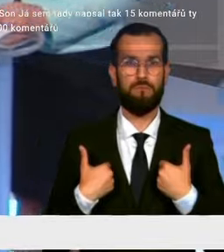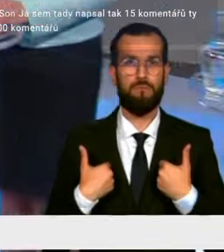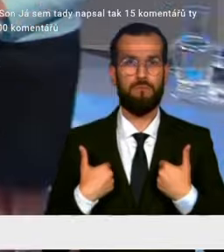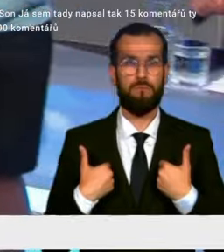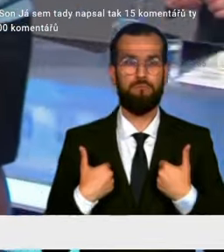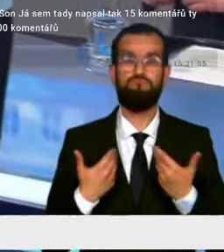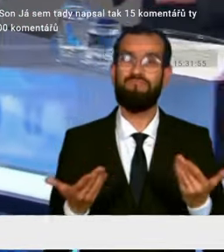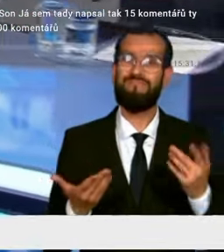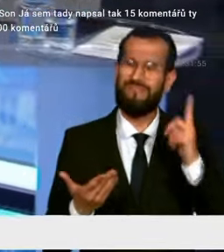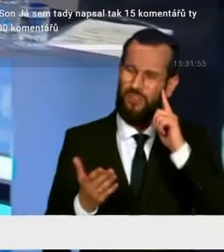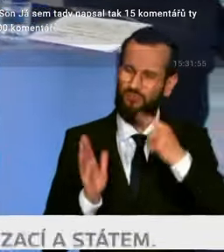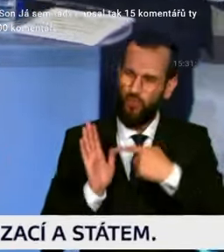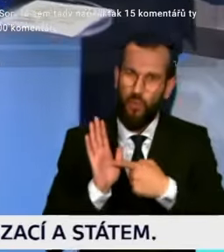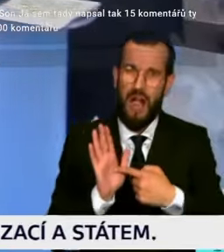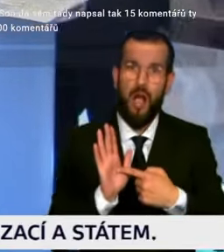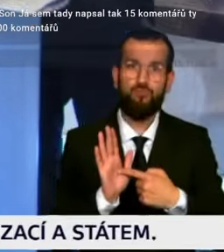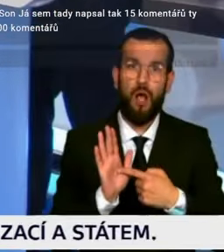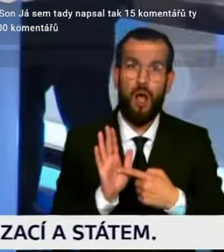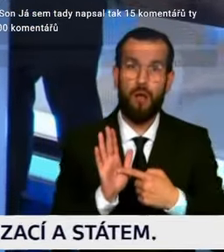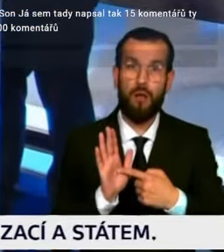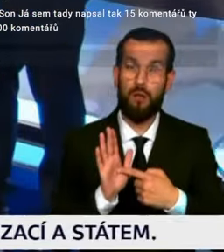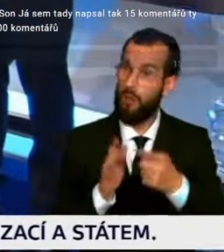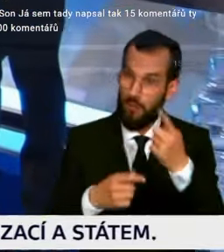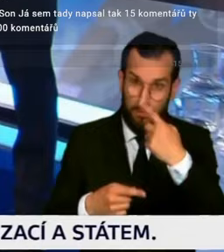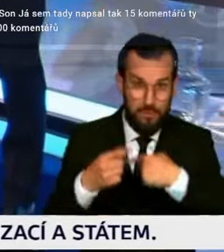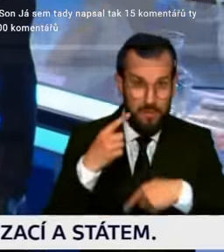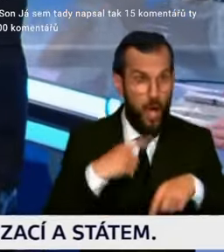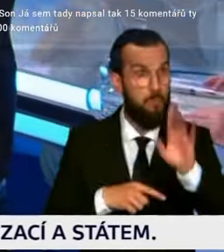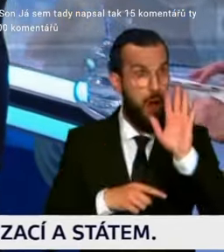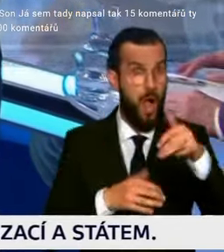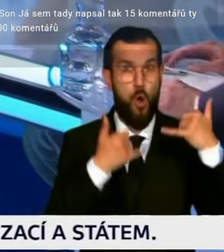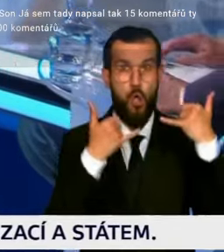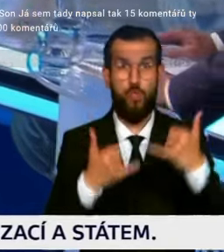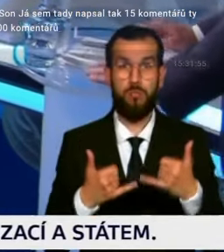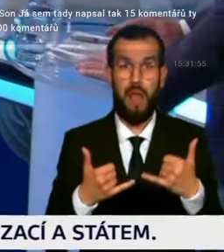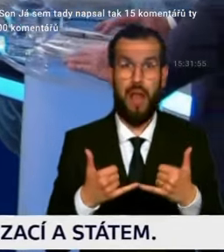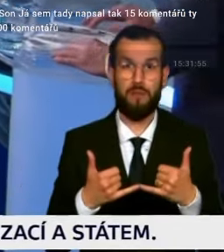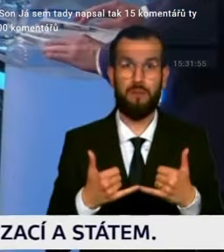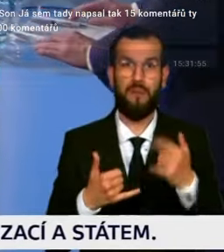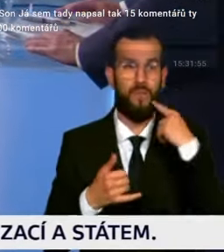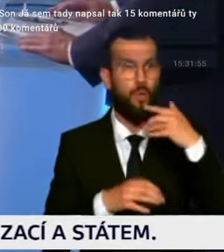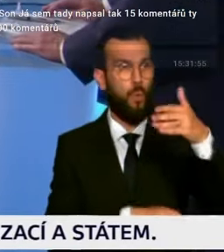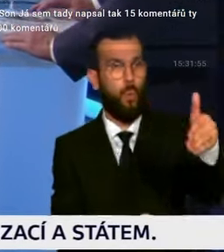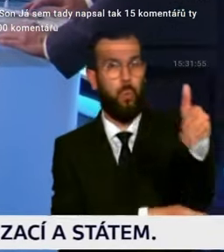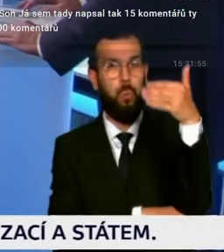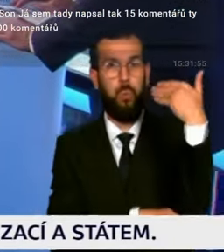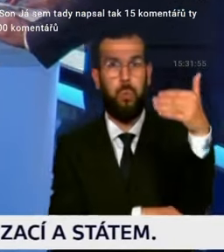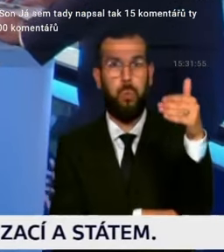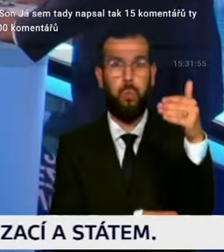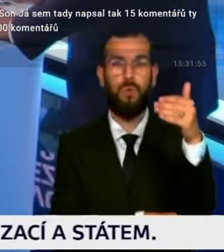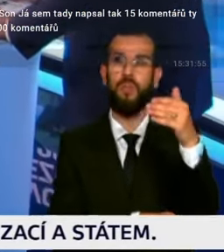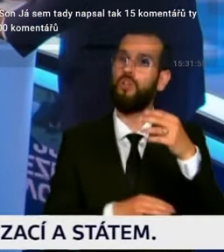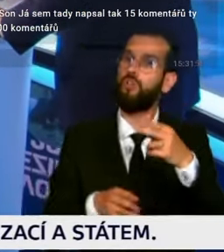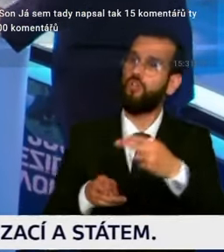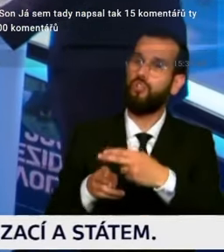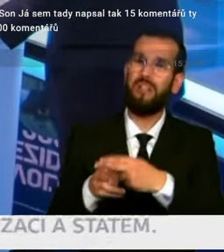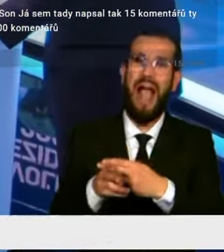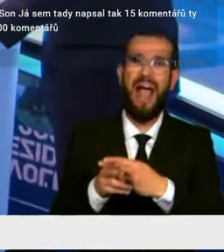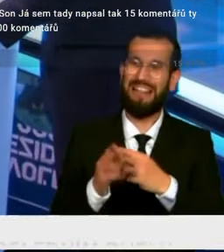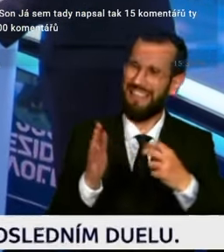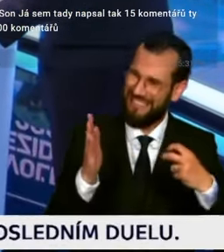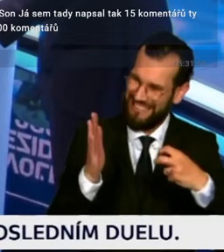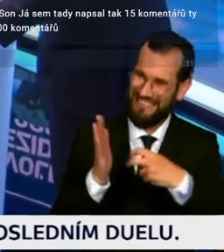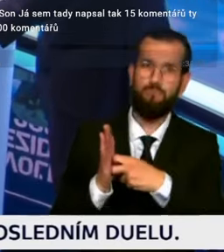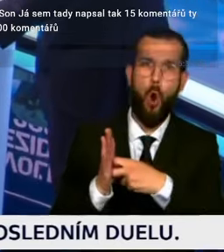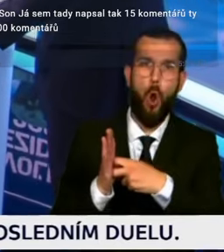je presný opak Ako sa vlastenectvo vyvíjalo doteraz vysoko zdvihnutá vlajka štátne symboly a spoza týchto vlajok a